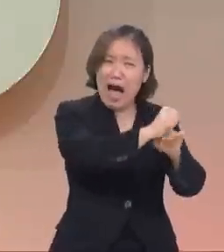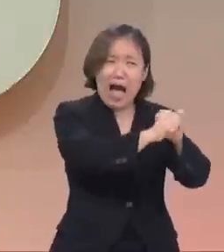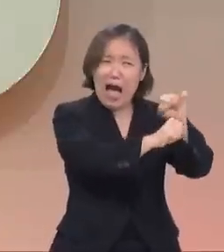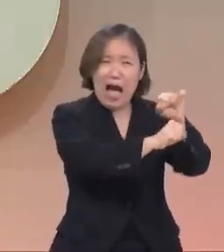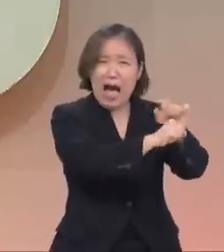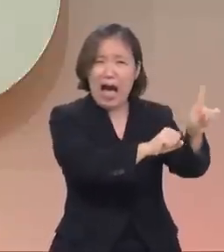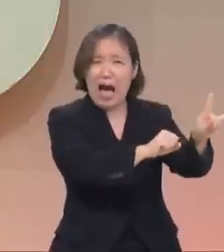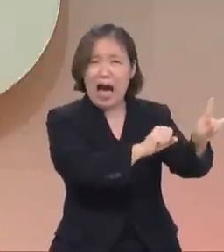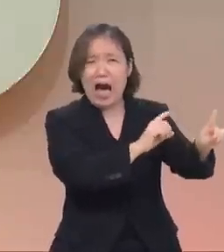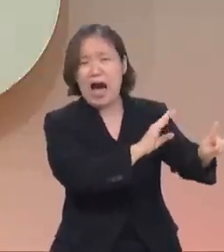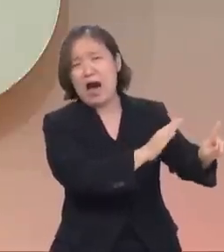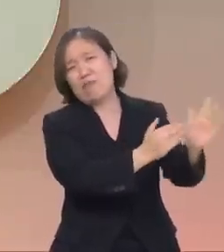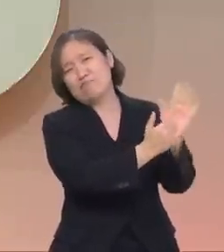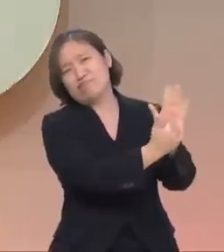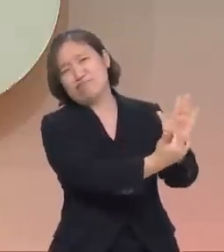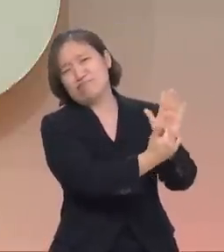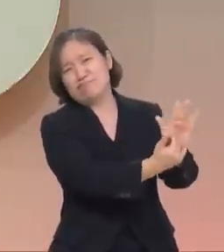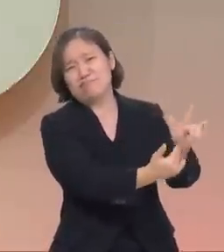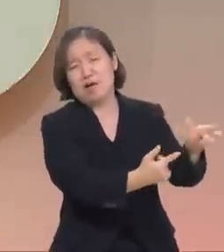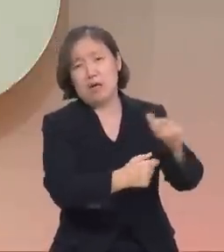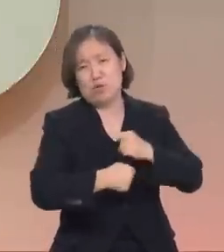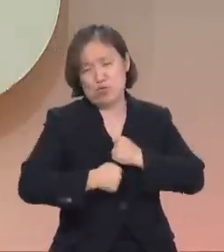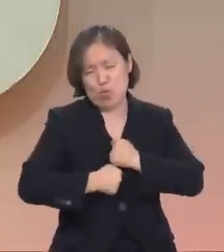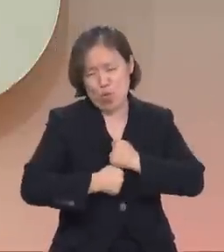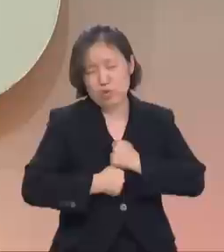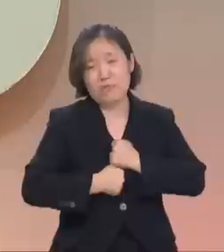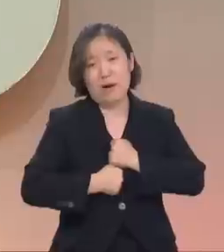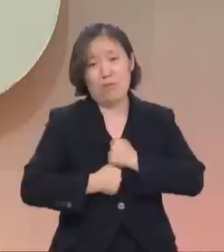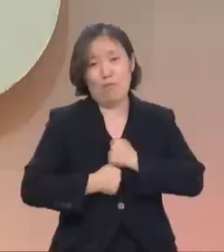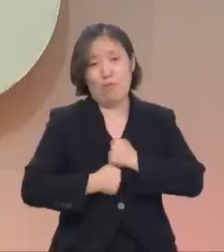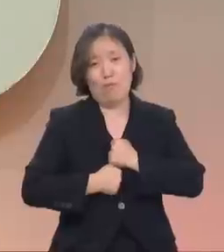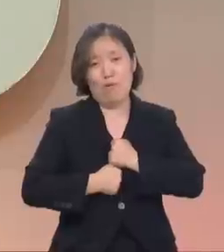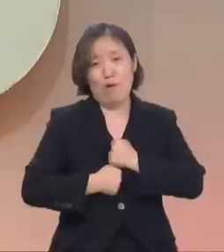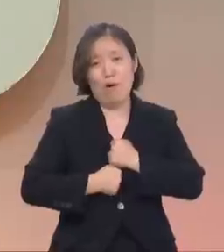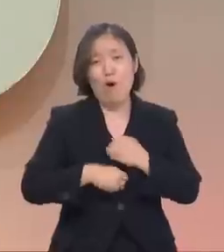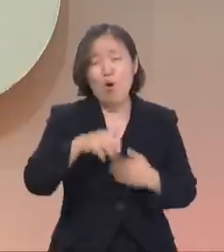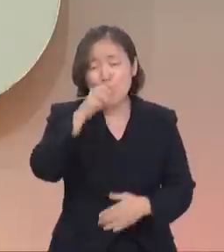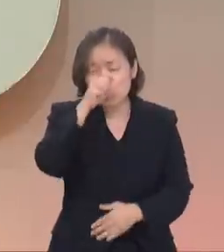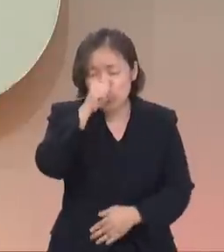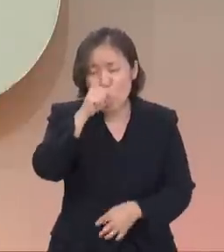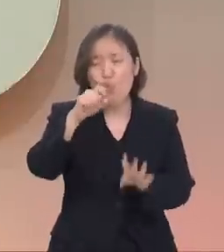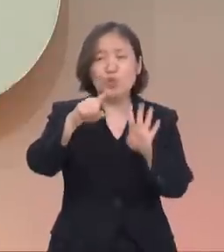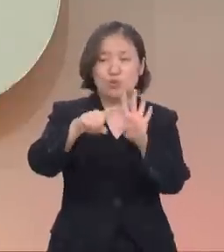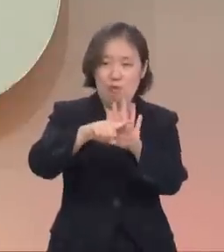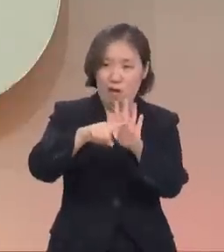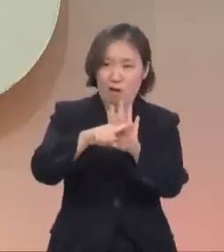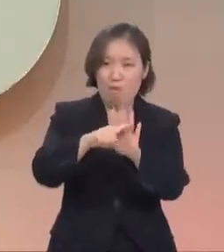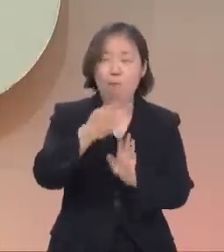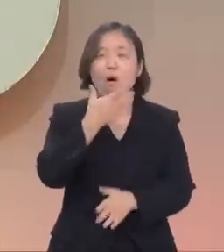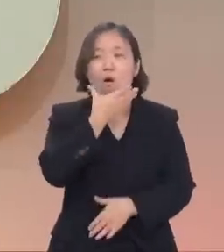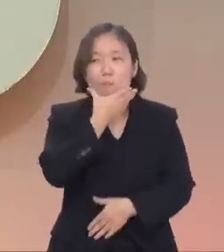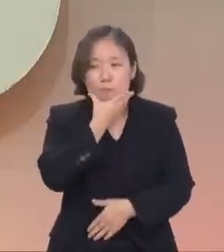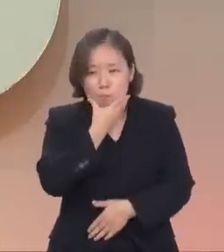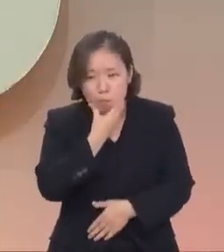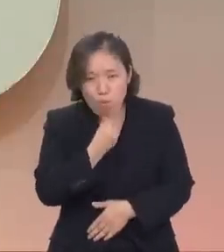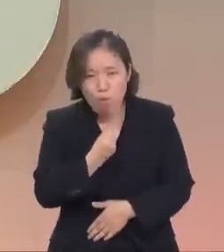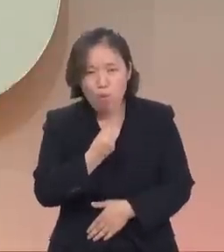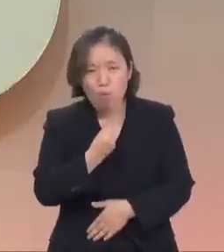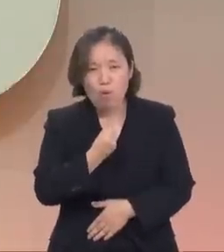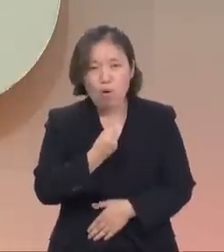않도록 조심조심하면서 자꾸 복과 선업과 공덕을 닦을 수